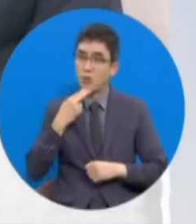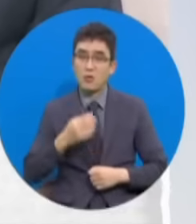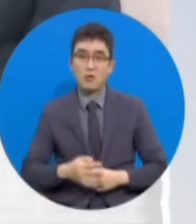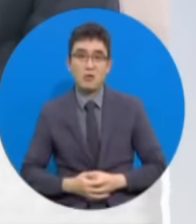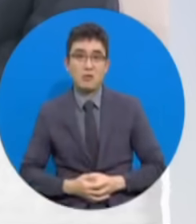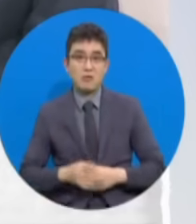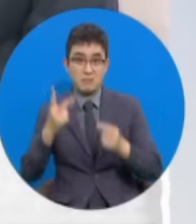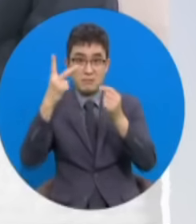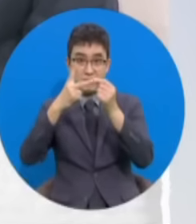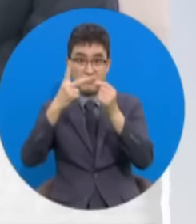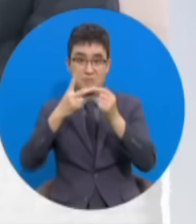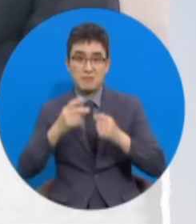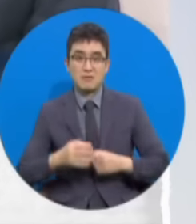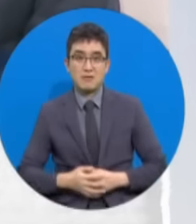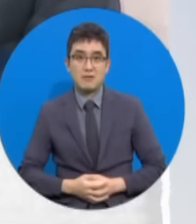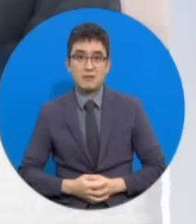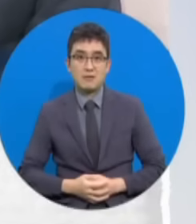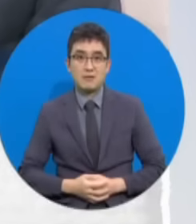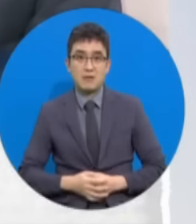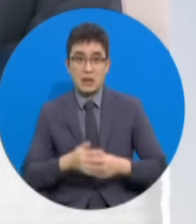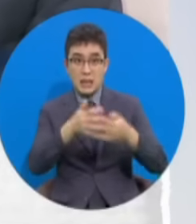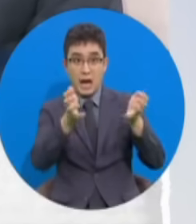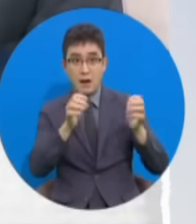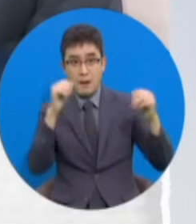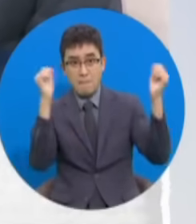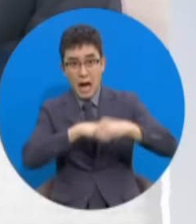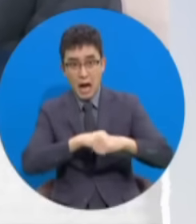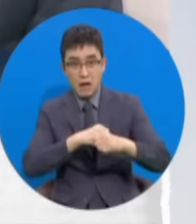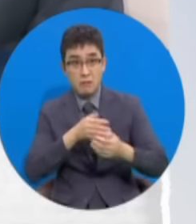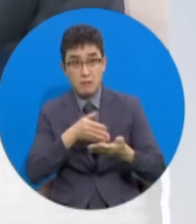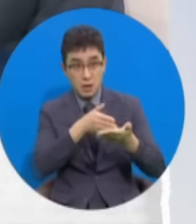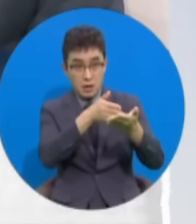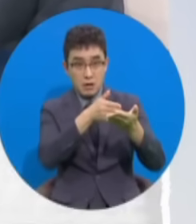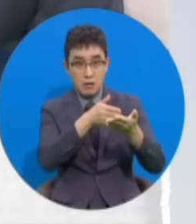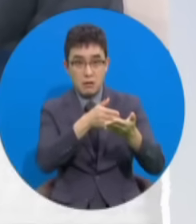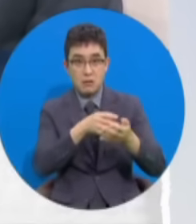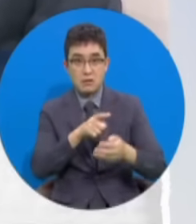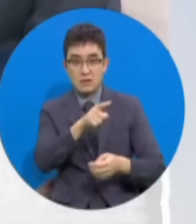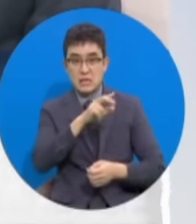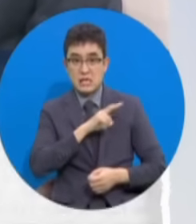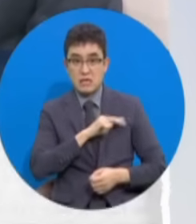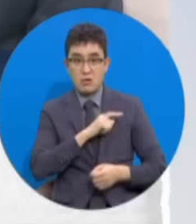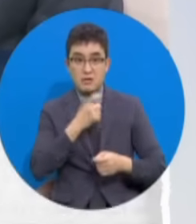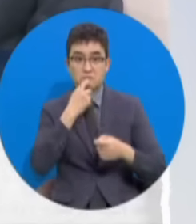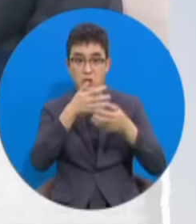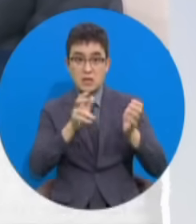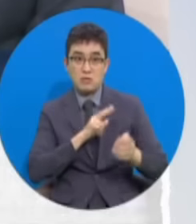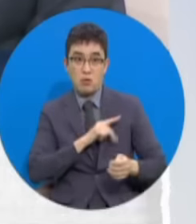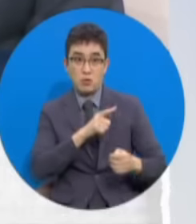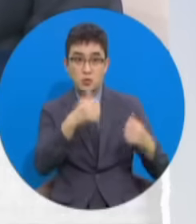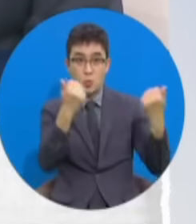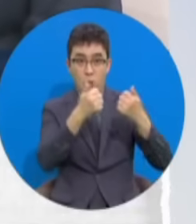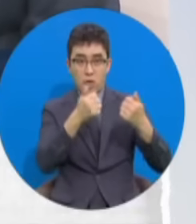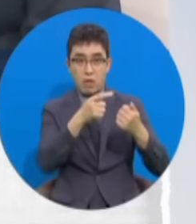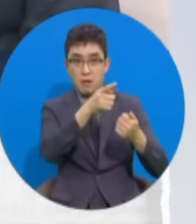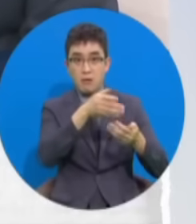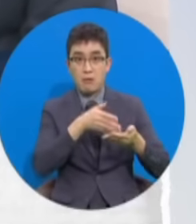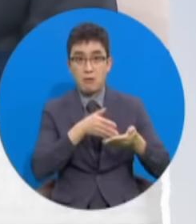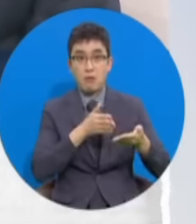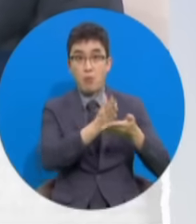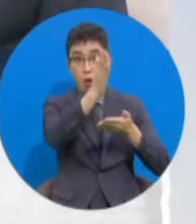예. 이 망한다는 말을 하면서도 그대로 의총에서 통과되지 않은 걸